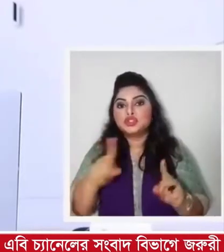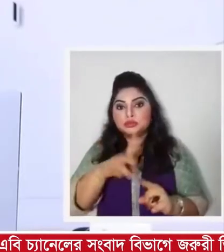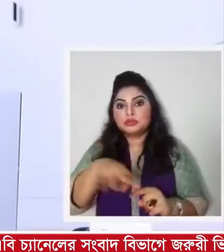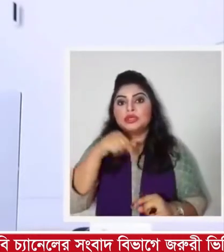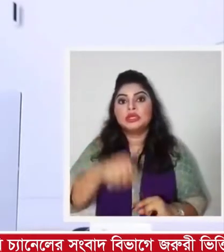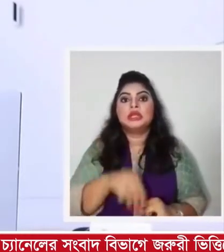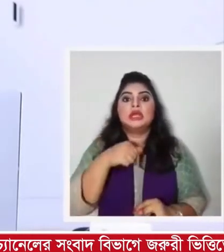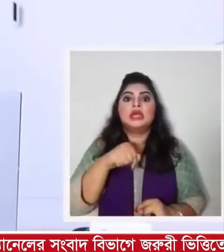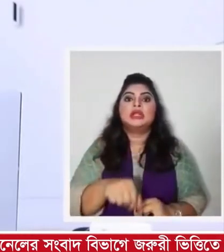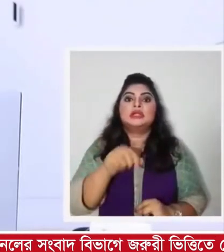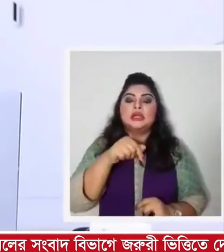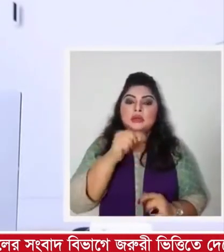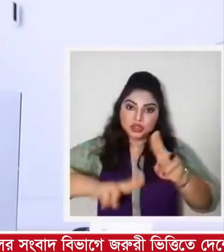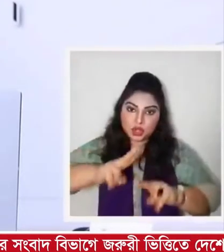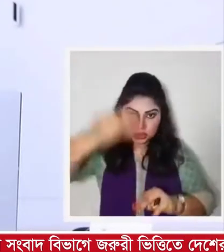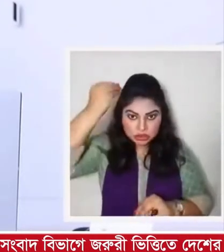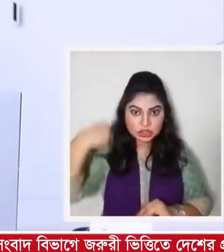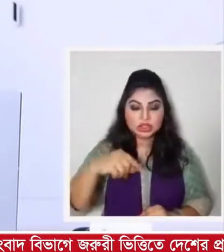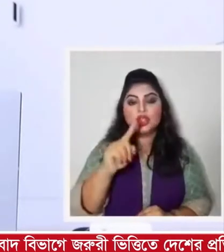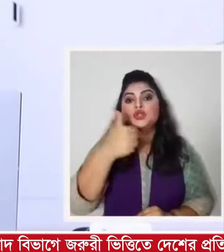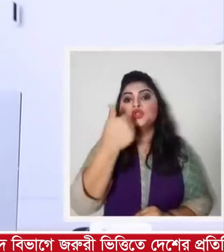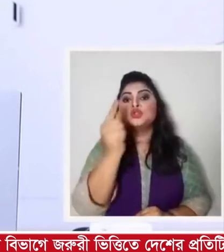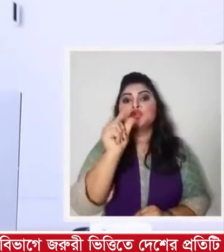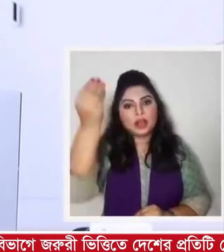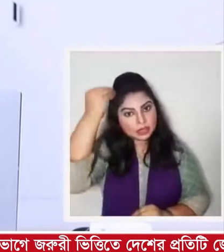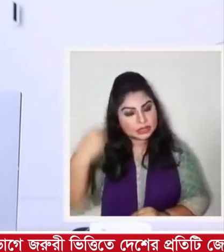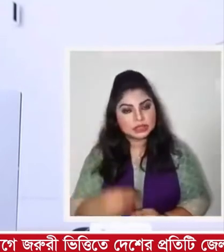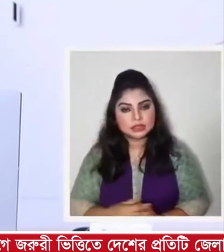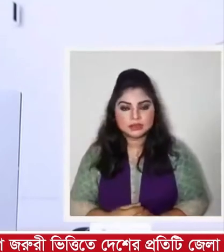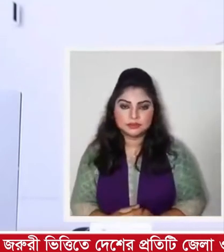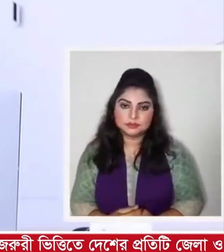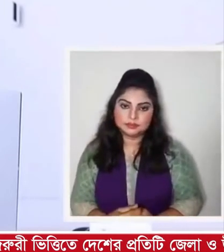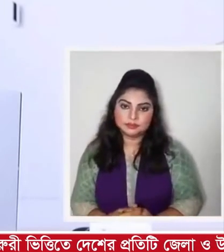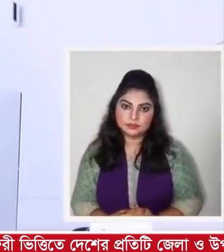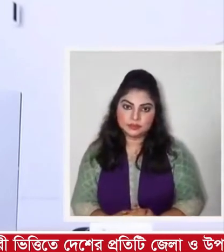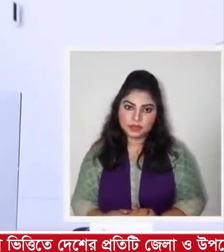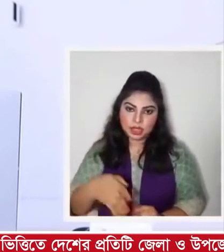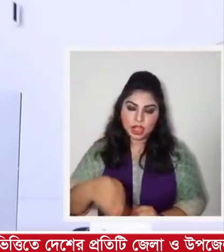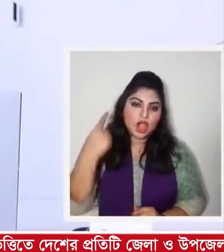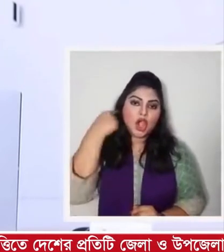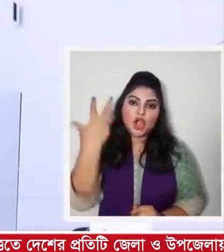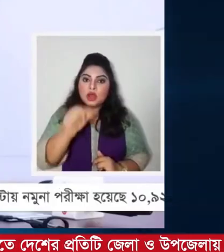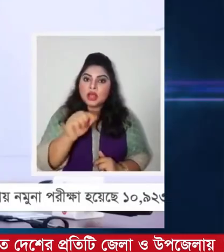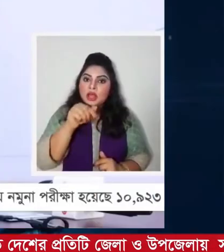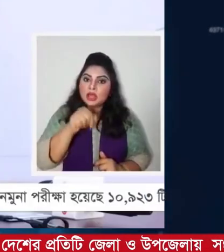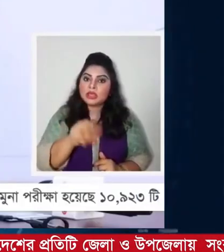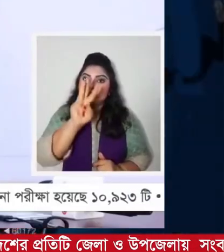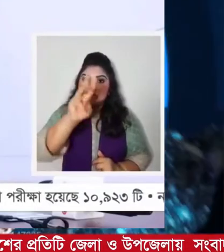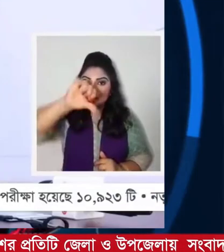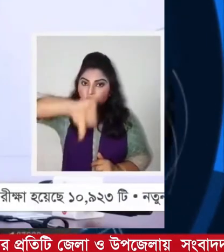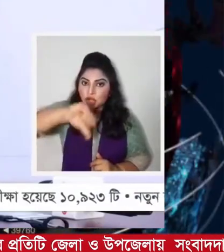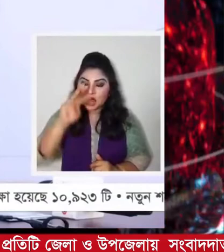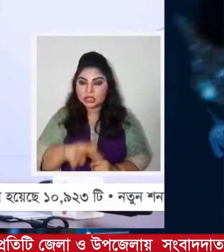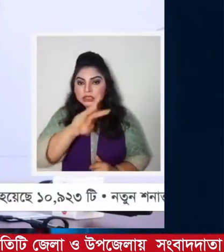দেশে 3,034 জনের করোনা শনাক্ত হওয়ার কথা জানানো হয়েছিল, মারা গিয়েছে 51 জন। দক্ষিণ পূর্ব